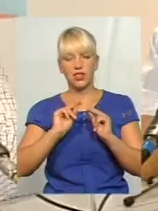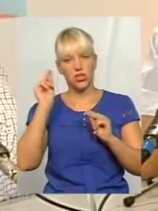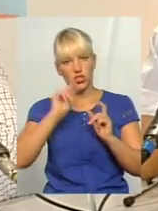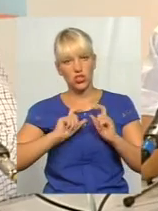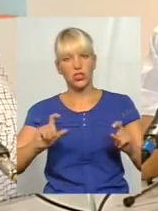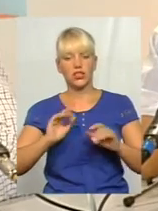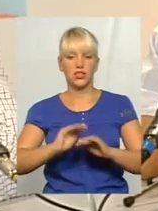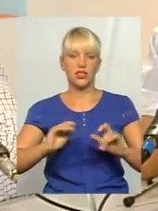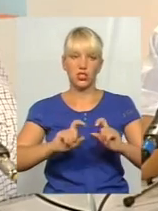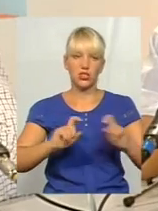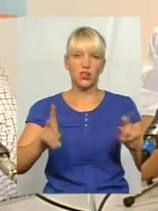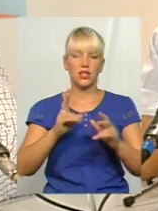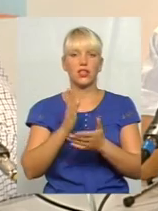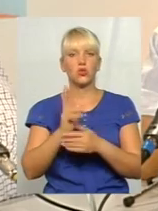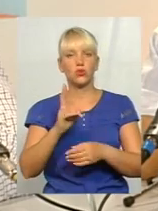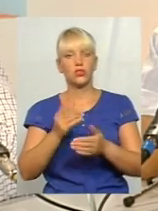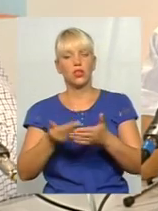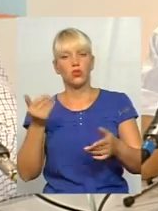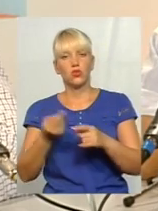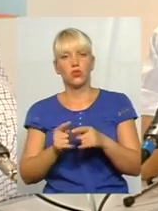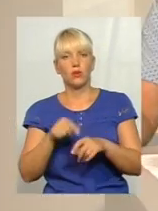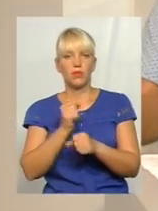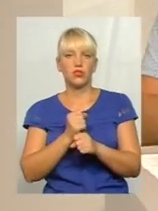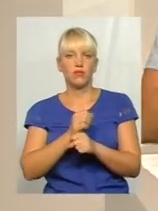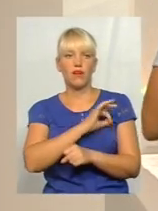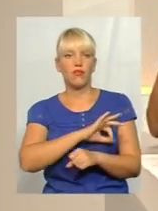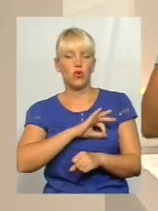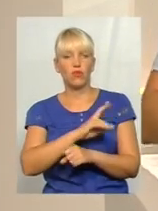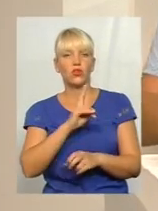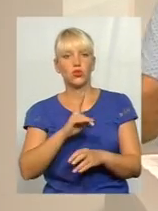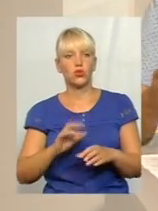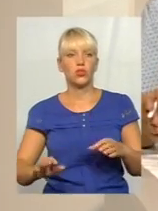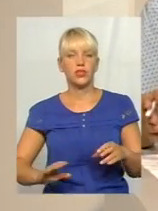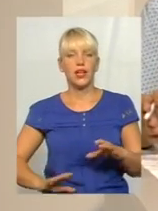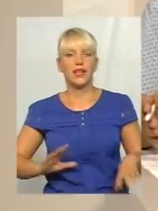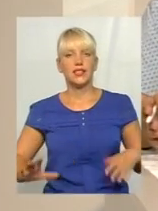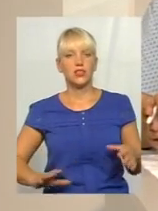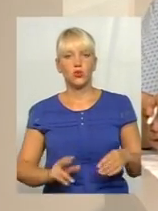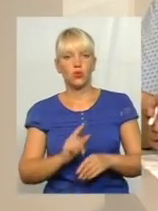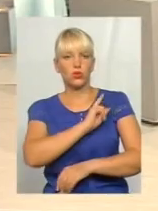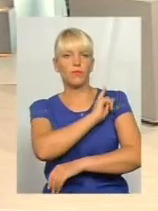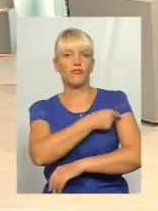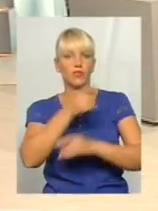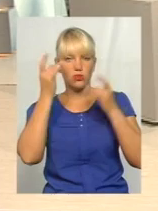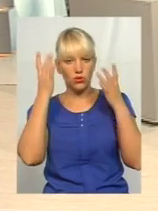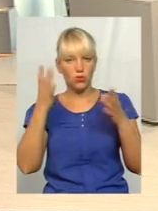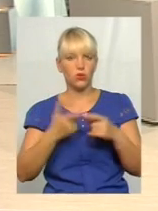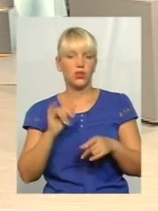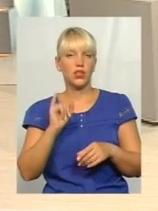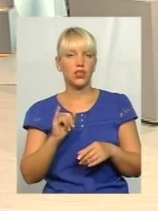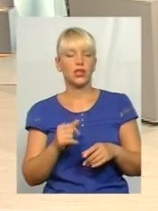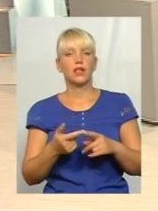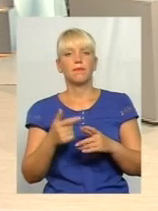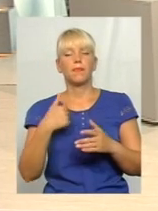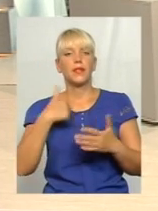садочків є там хтось працював до цього вихователем Так хтось інструктором зфіцпідготовки і ну маєш бути якись Ну